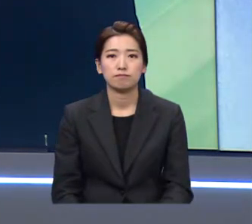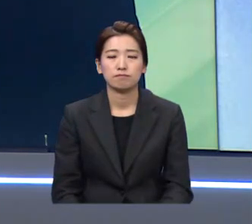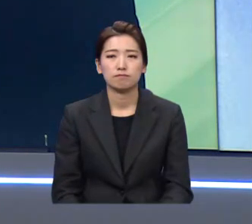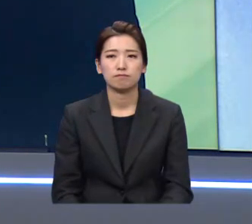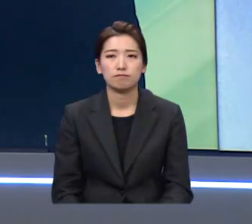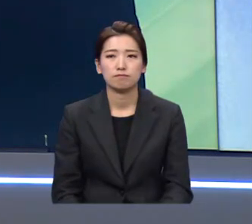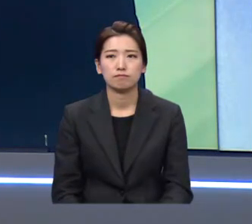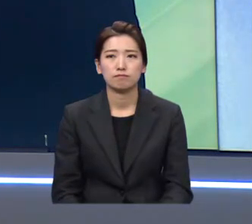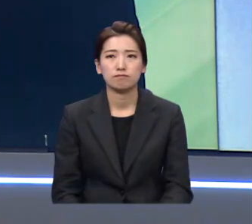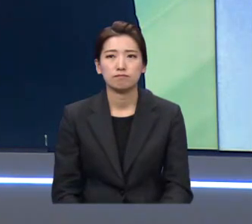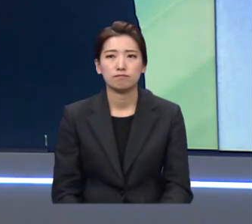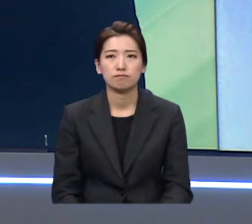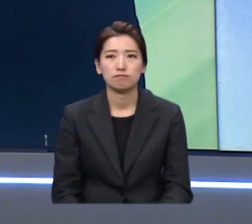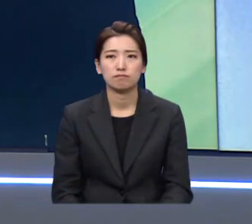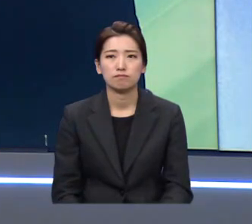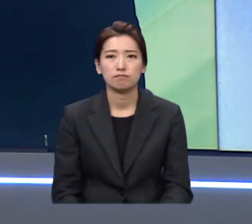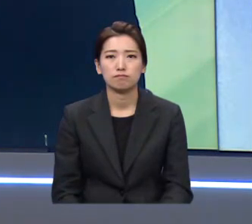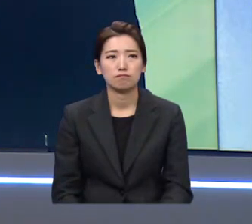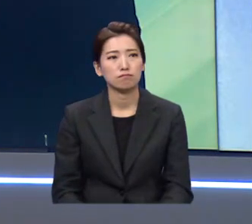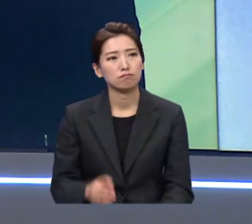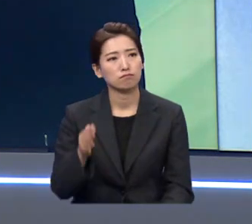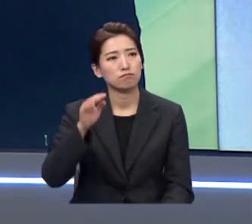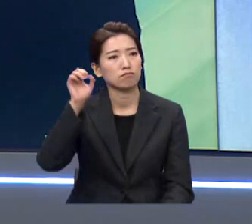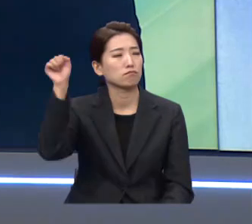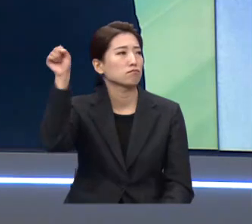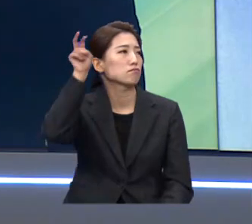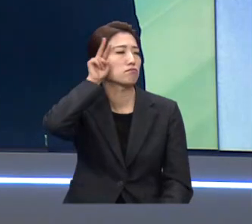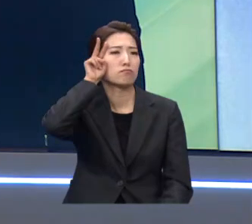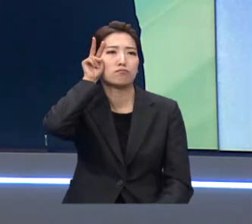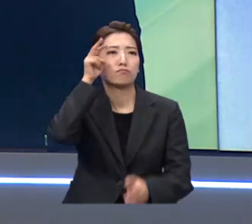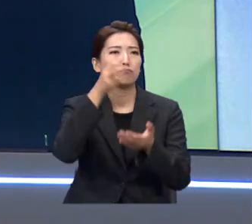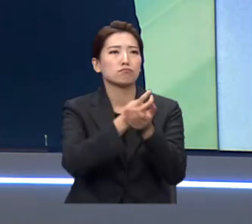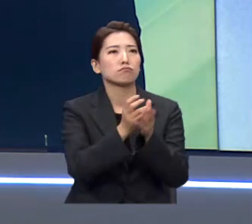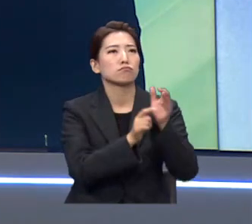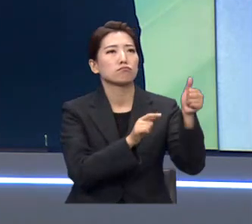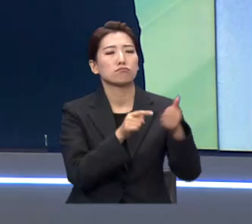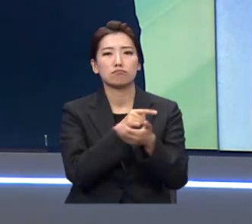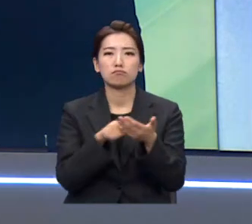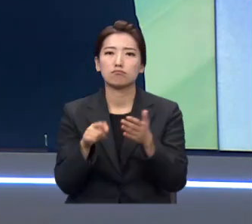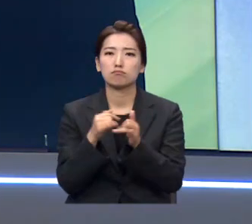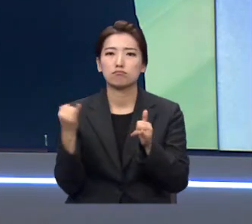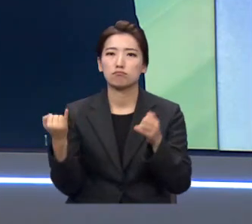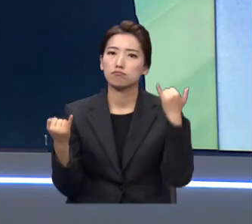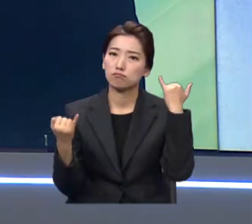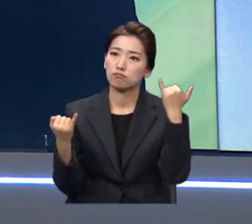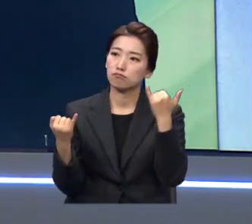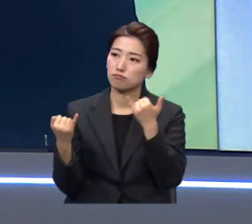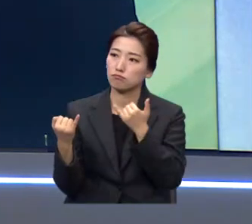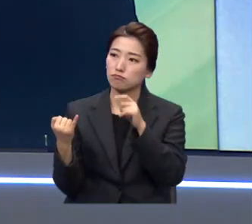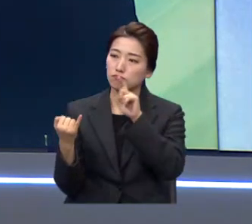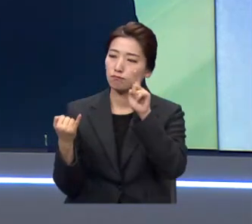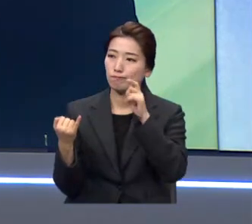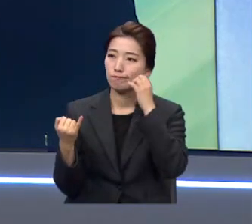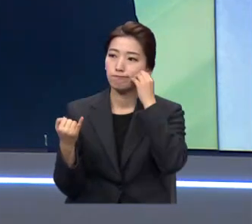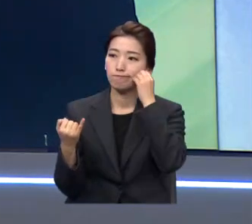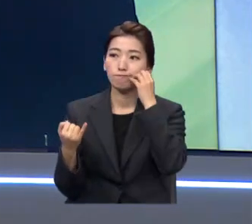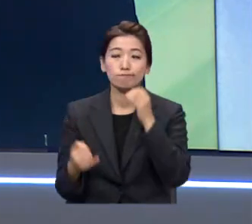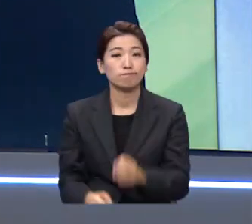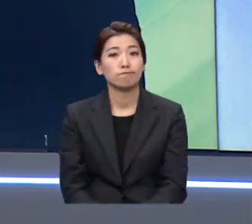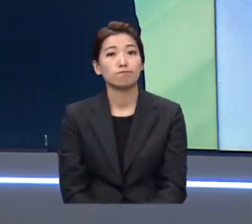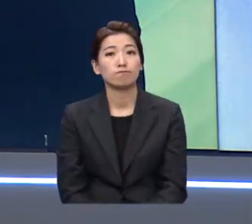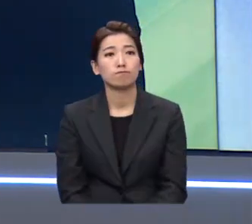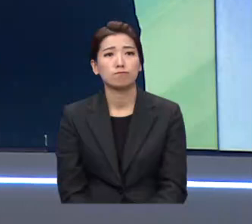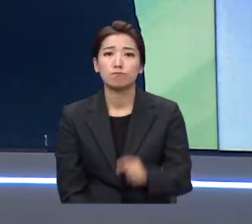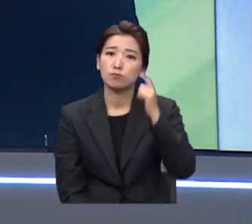이게 두 사람이 그냥 갑자기 한 장관이 전화를 벌컥 걸었다고 그럼지 이상하죠 그 왜 그런